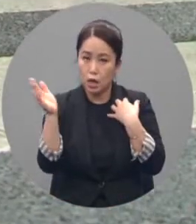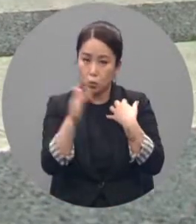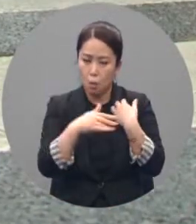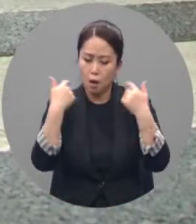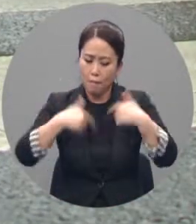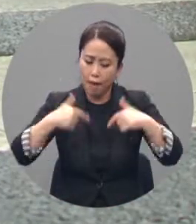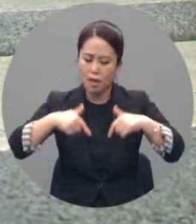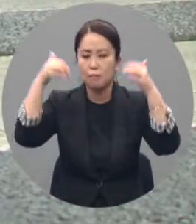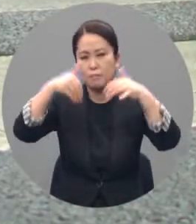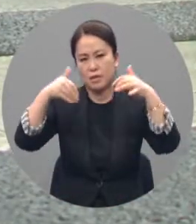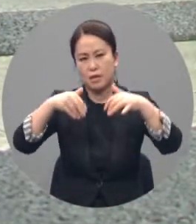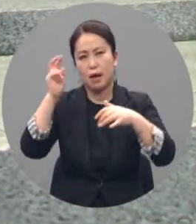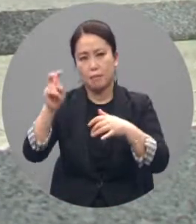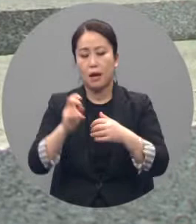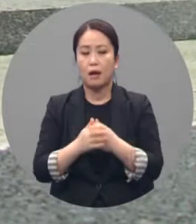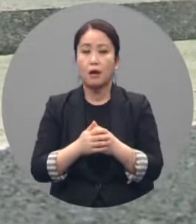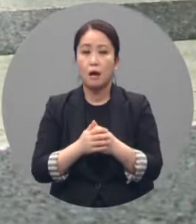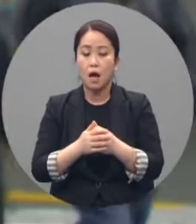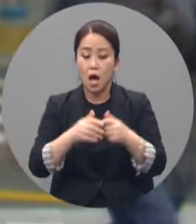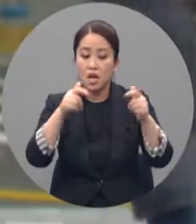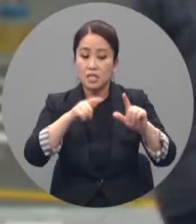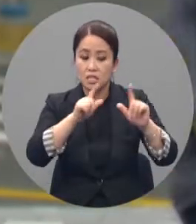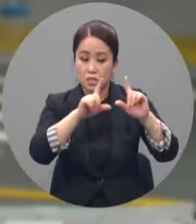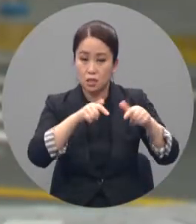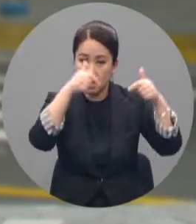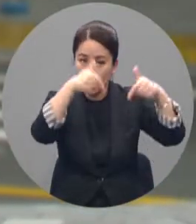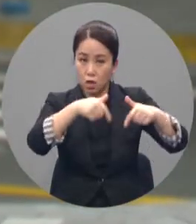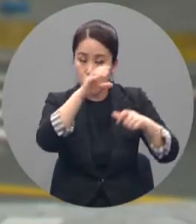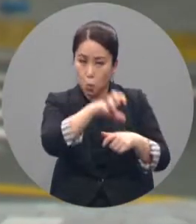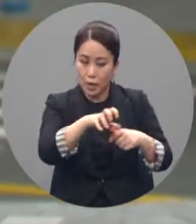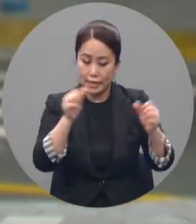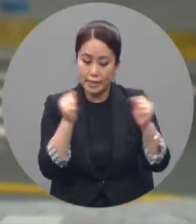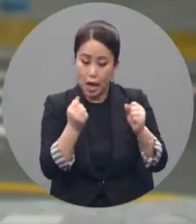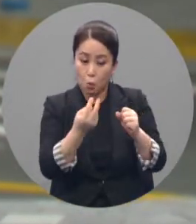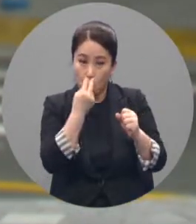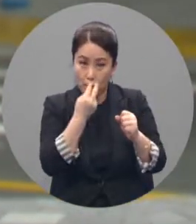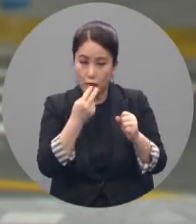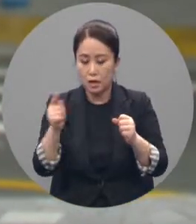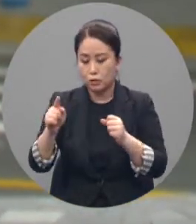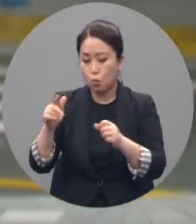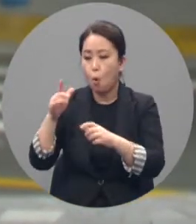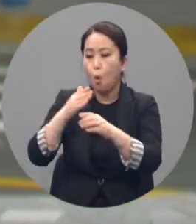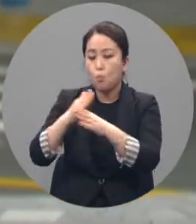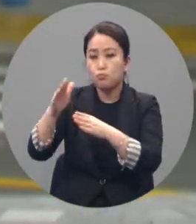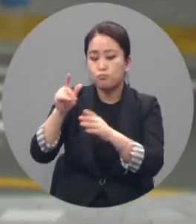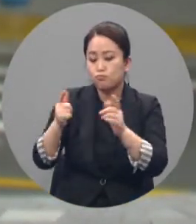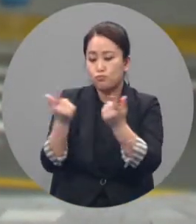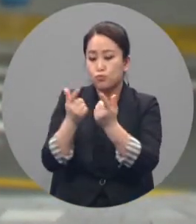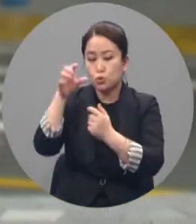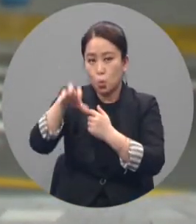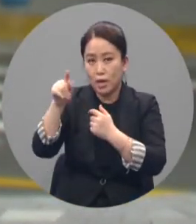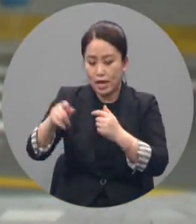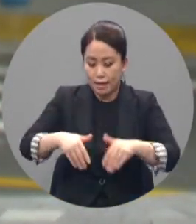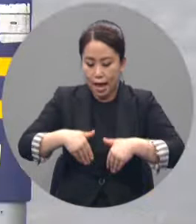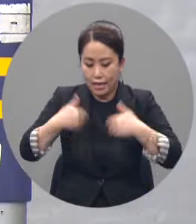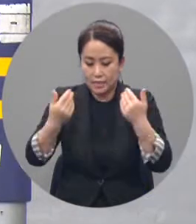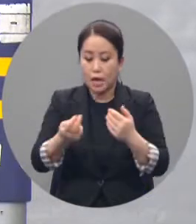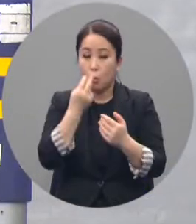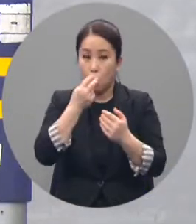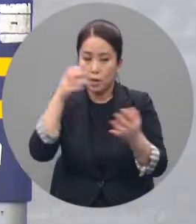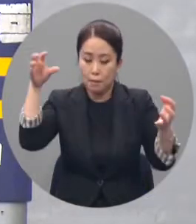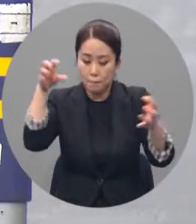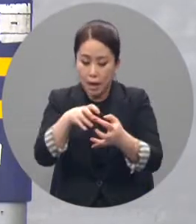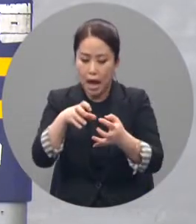내릴 것으로 전망했습니다. 서쪽의 차고 건조한 공기와 북태평양 고기압의 따뜻한 공기가 만나면서